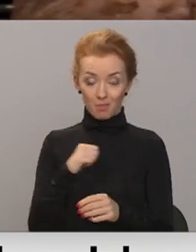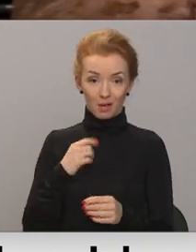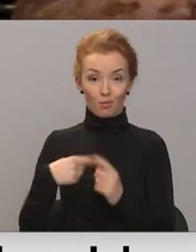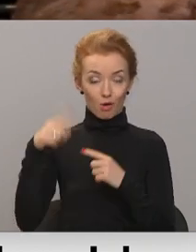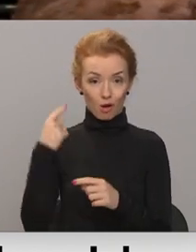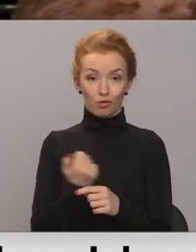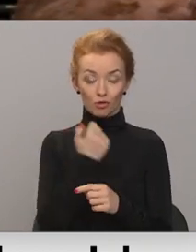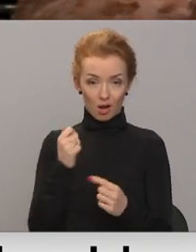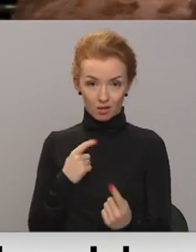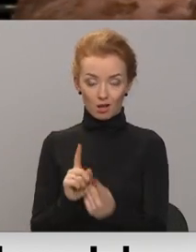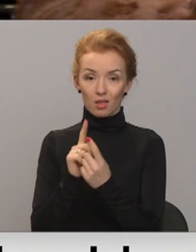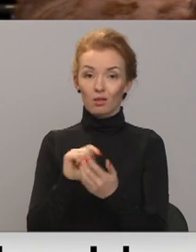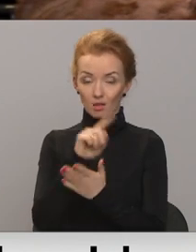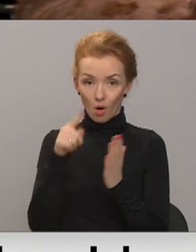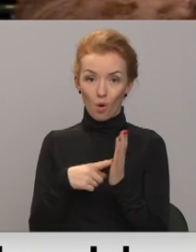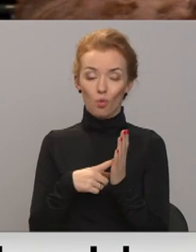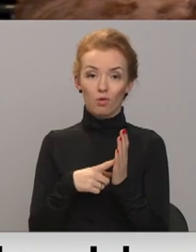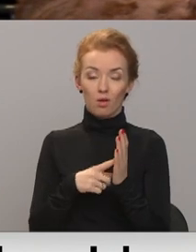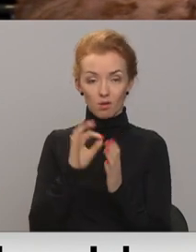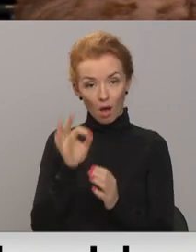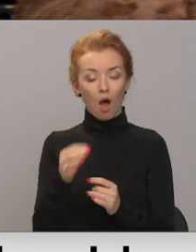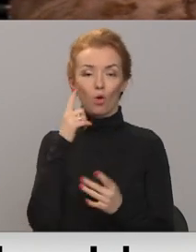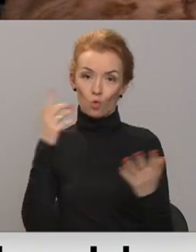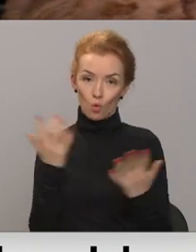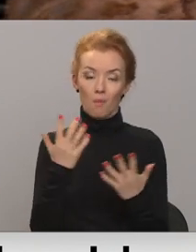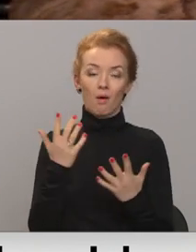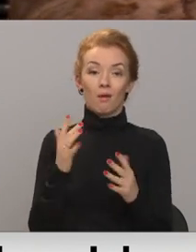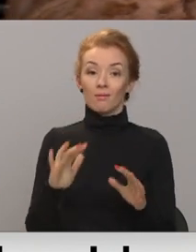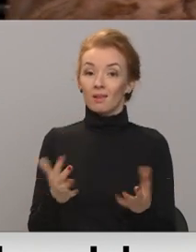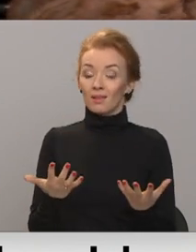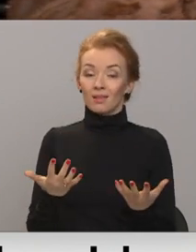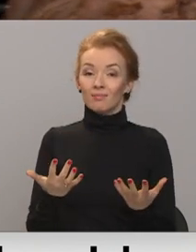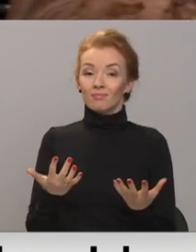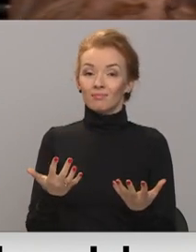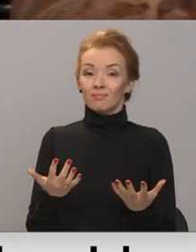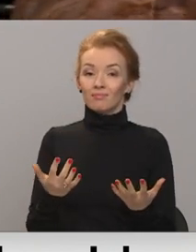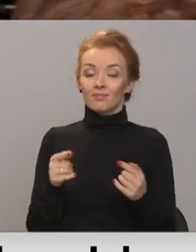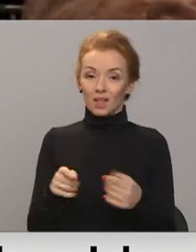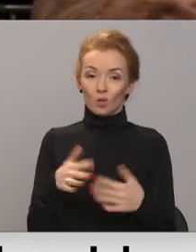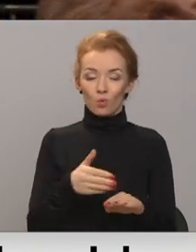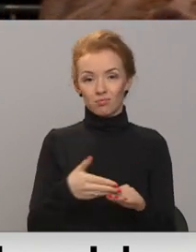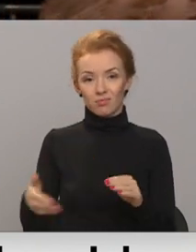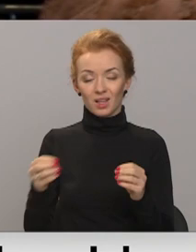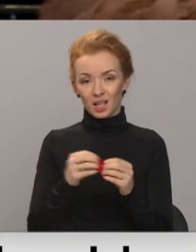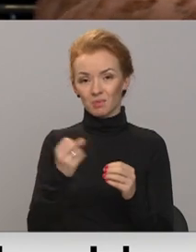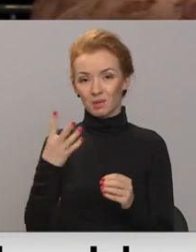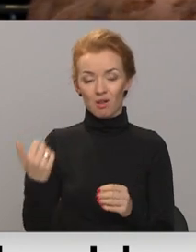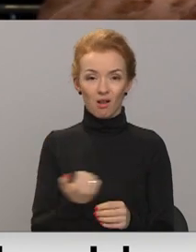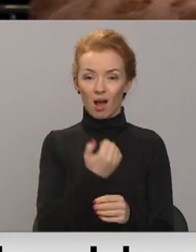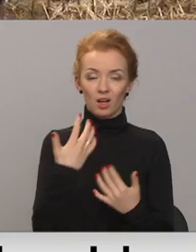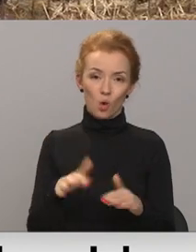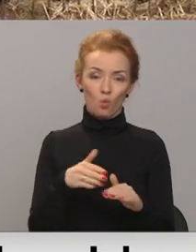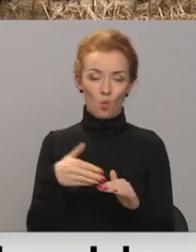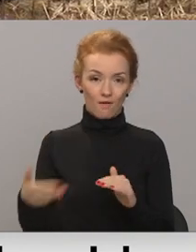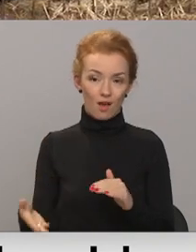pagājušo gadu rībiņus, jautāju, jā, domāju, bet tas jau ir novēloti. 10-15 gadu tas jau ir